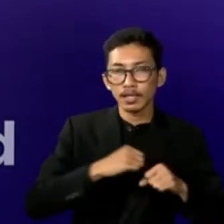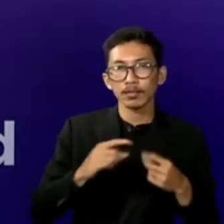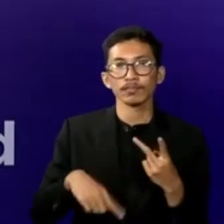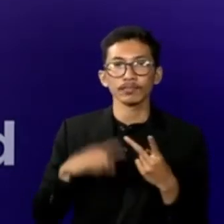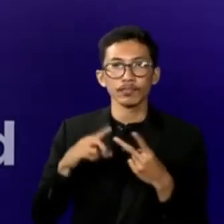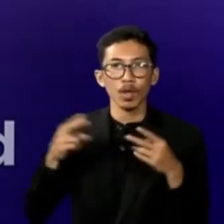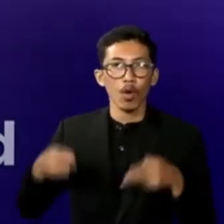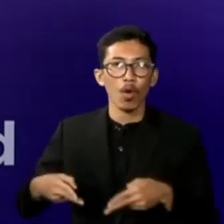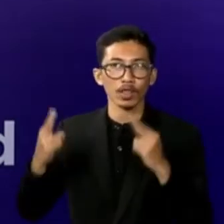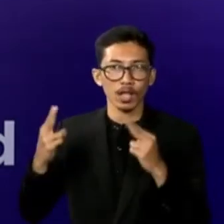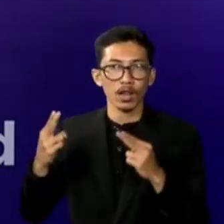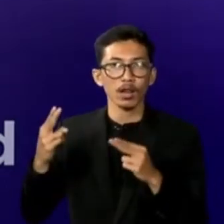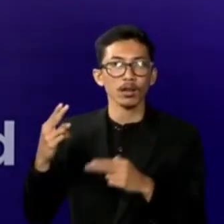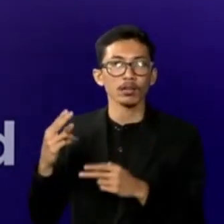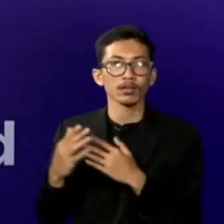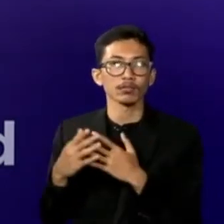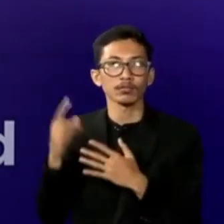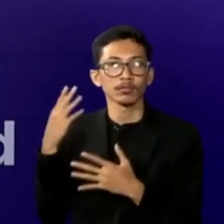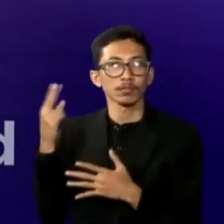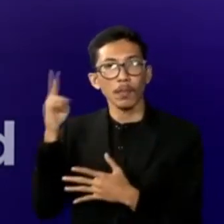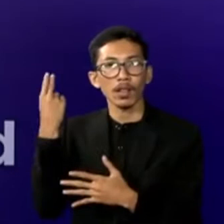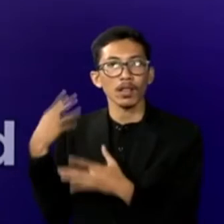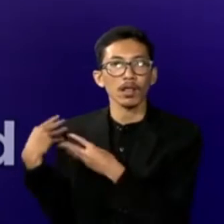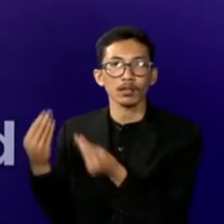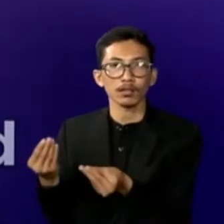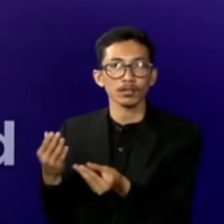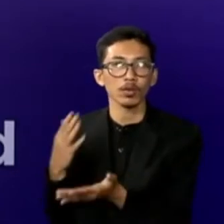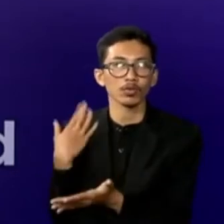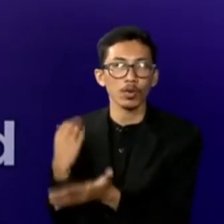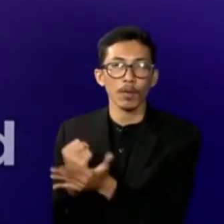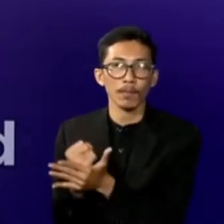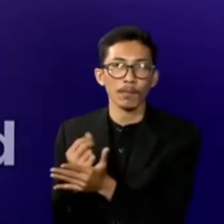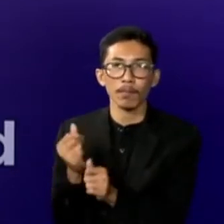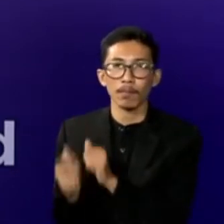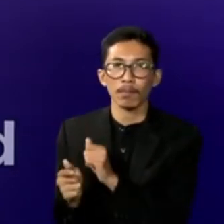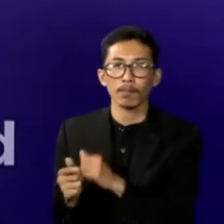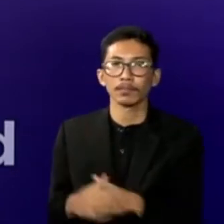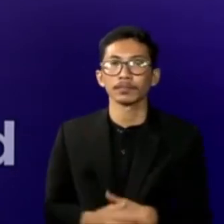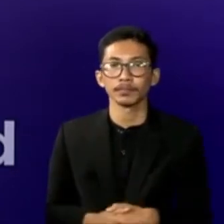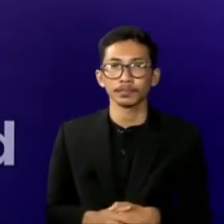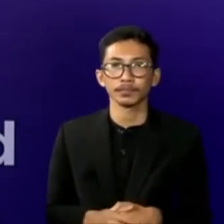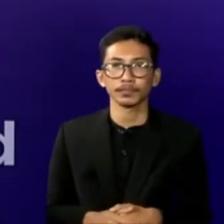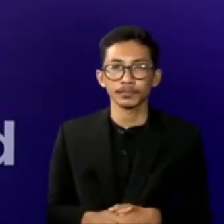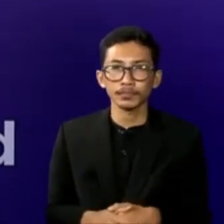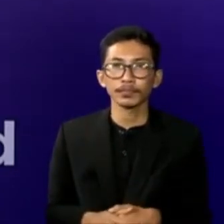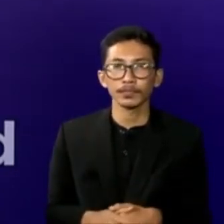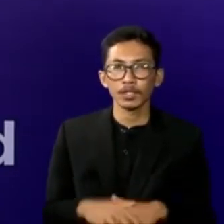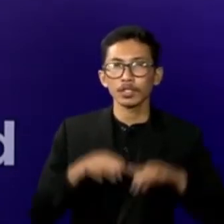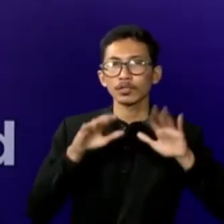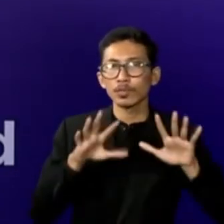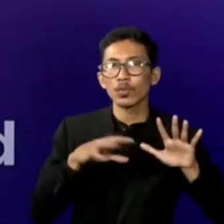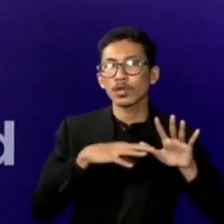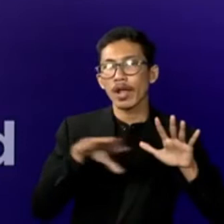sudah difasilitasi oleh negara untuk di daerah-daerah 10 provinsi yang tekita